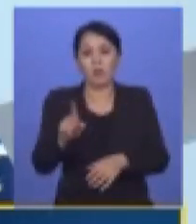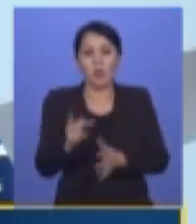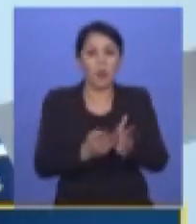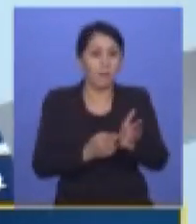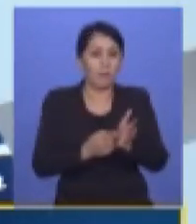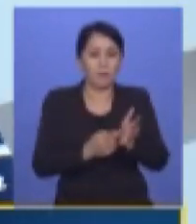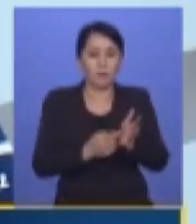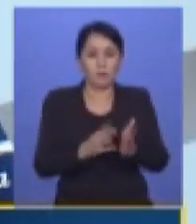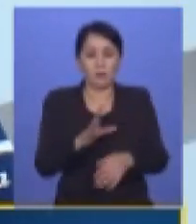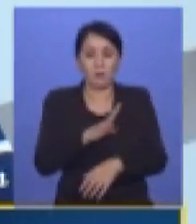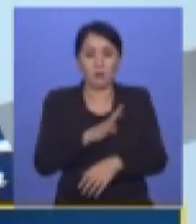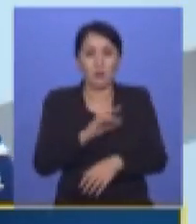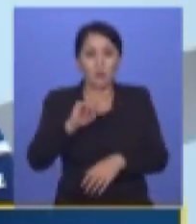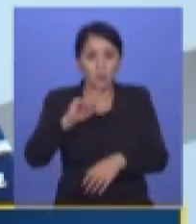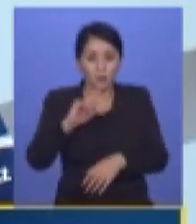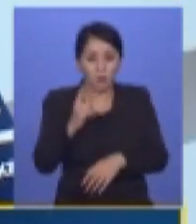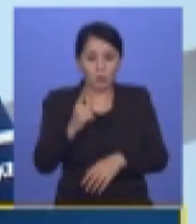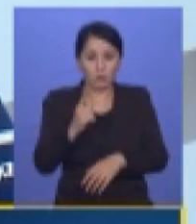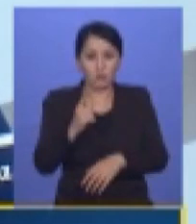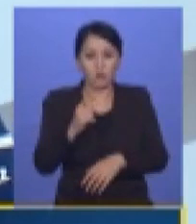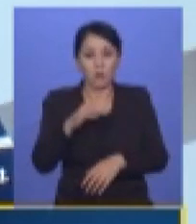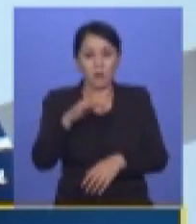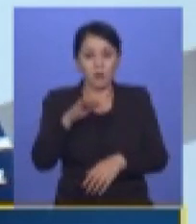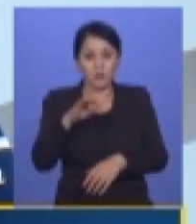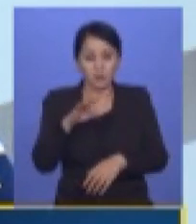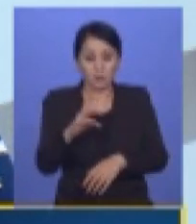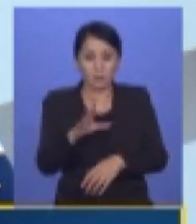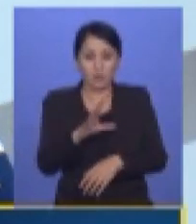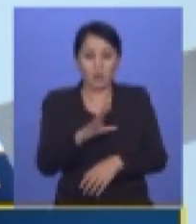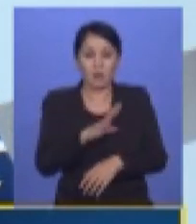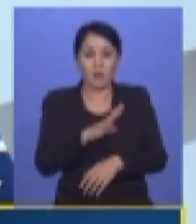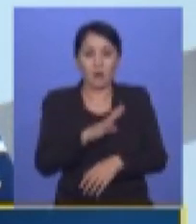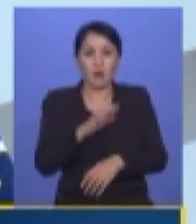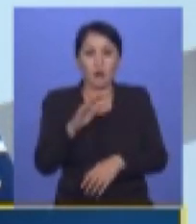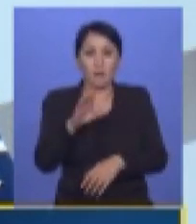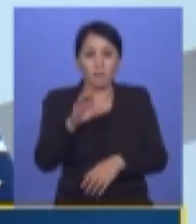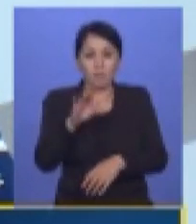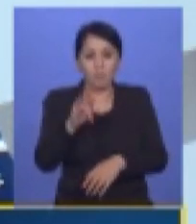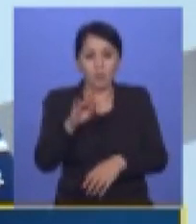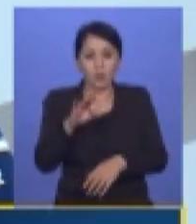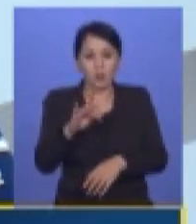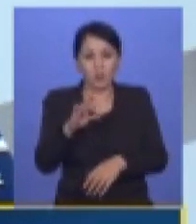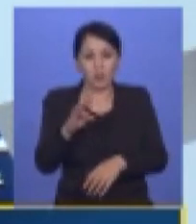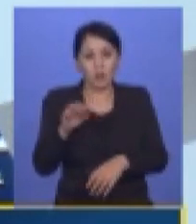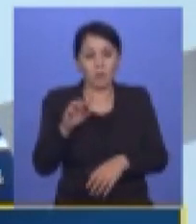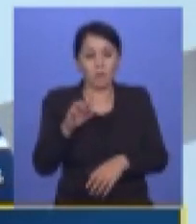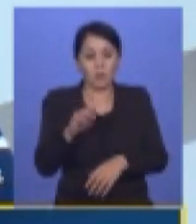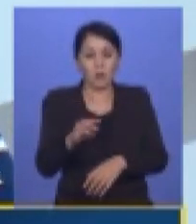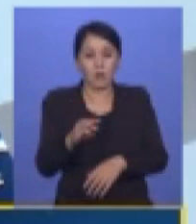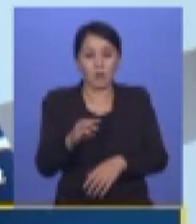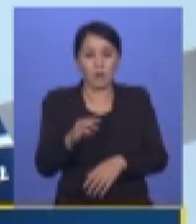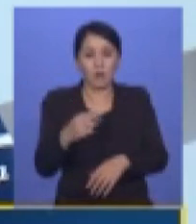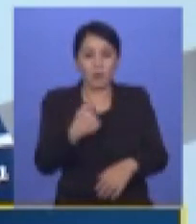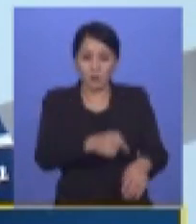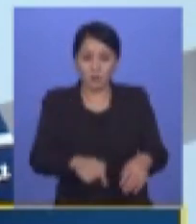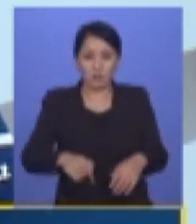Ең күрделі, өте қиын нәрсе ол асқазанды қайтадан жалғау, сосын бауырдың қан тоқтату және ішектердің